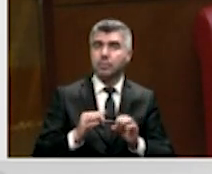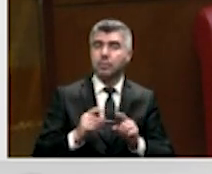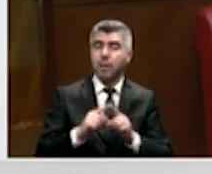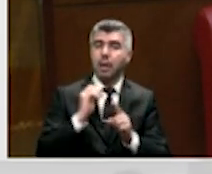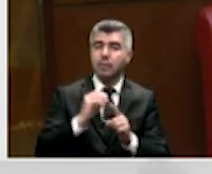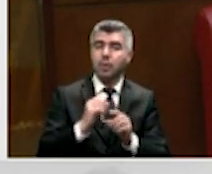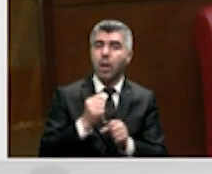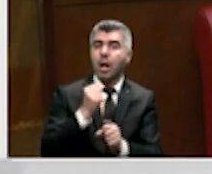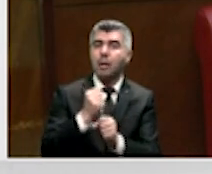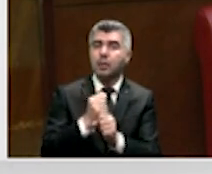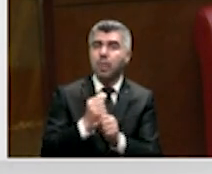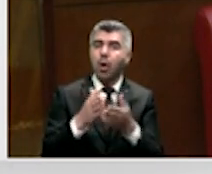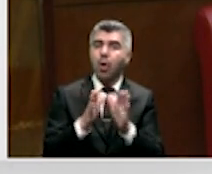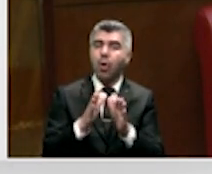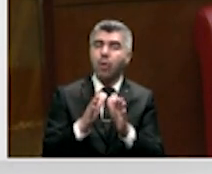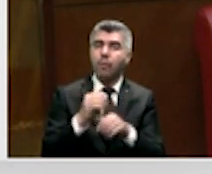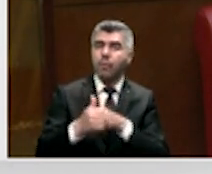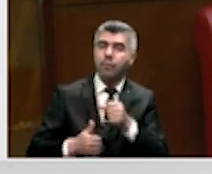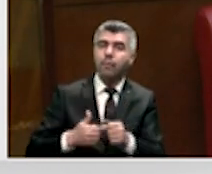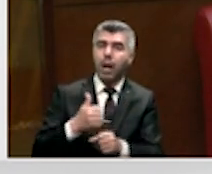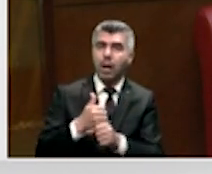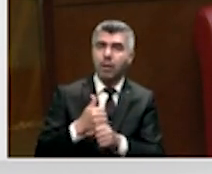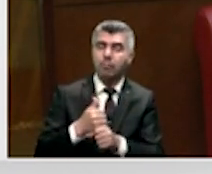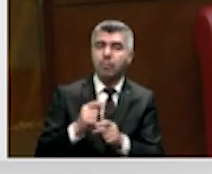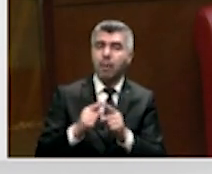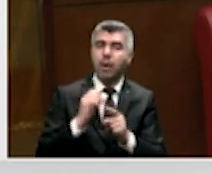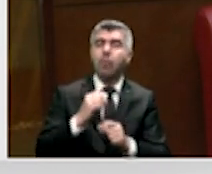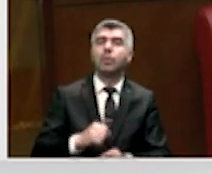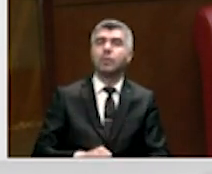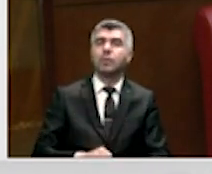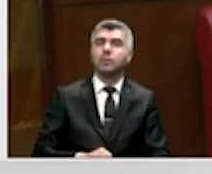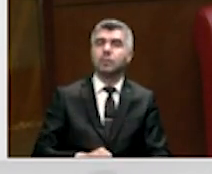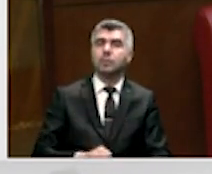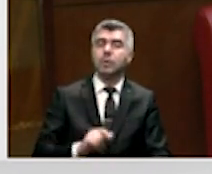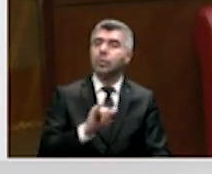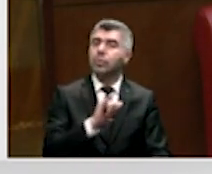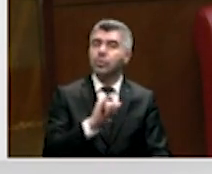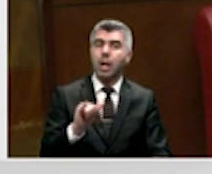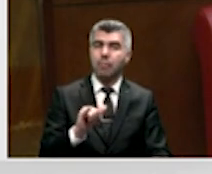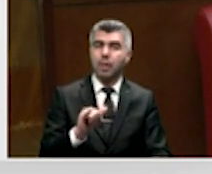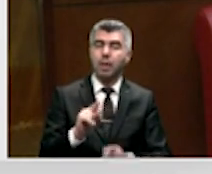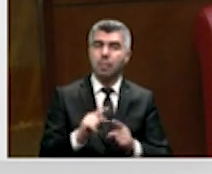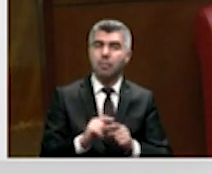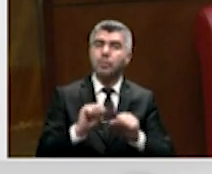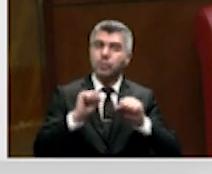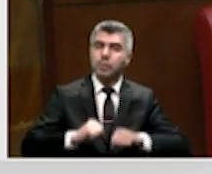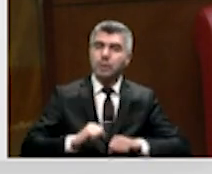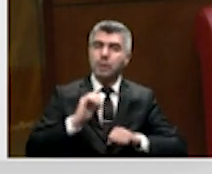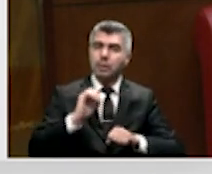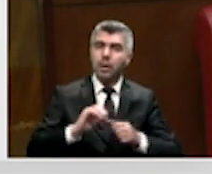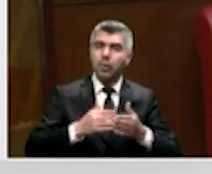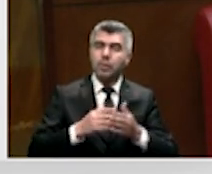المناصب الشغل اللي تتفتح كل سنه عددها محدود وما كافيش باش نستجبوا للحاجيات